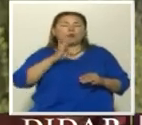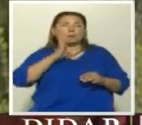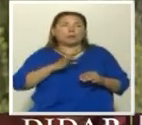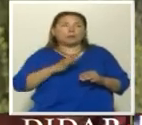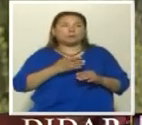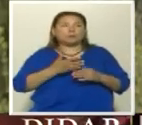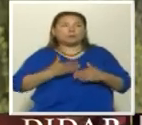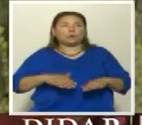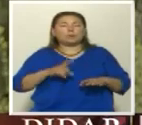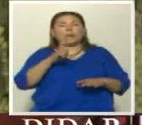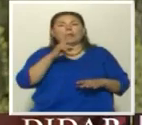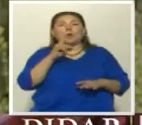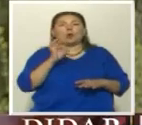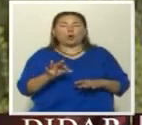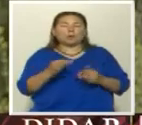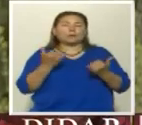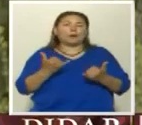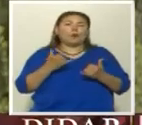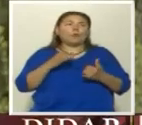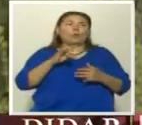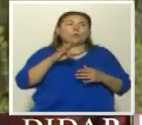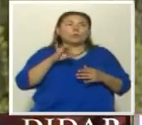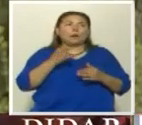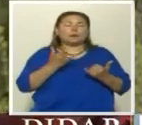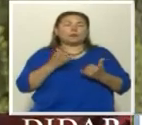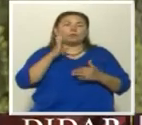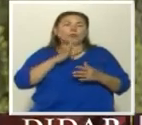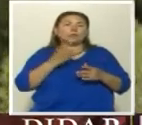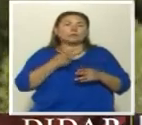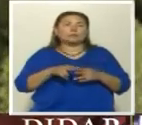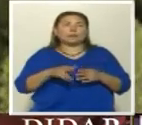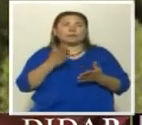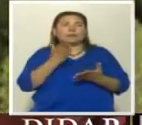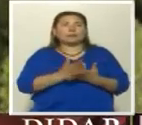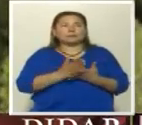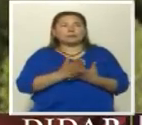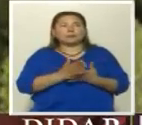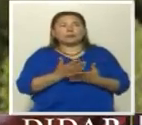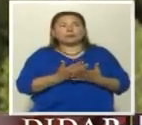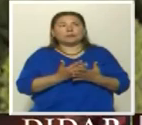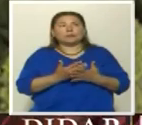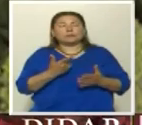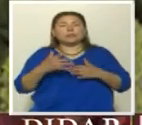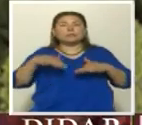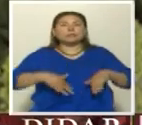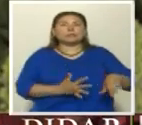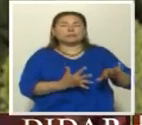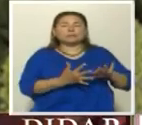болса, оның экожүйесіне, ондағы жаңағы су жәндіктеріне зиян тигізеді. Ғалымдар болжауда, егер осы